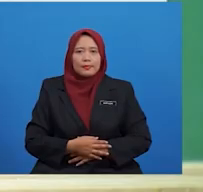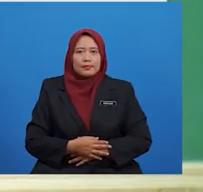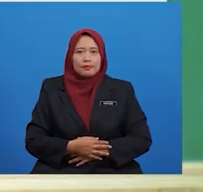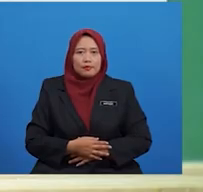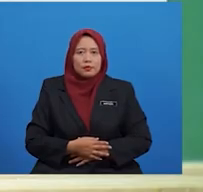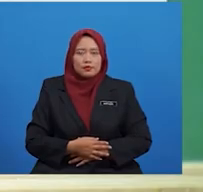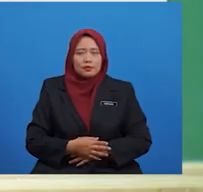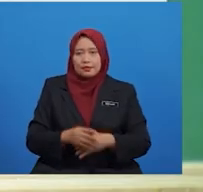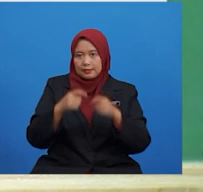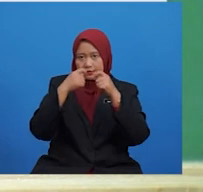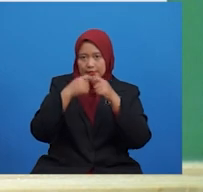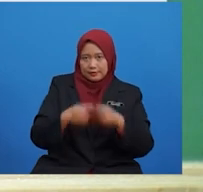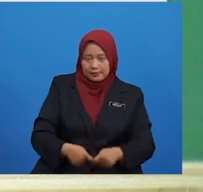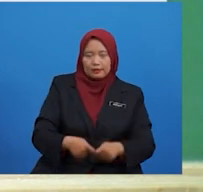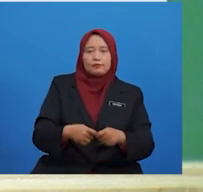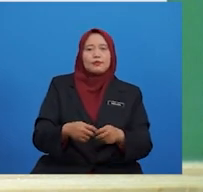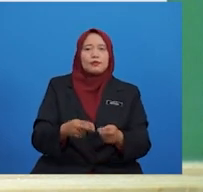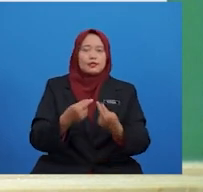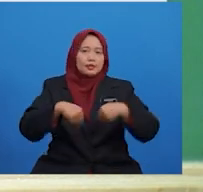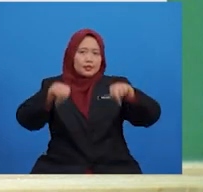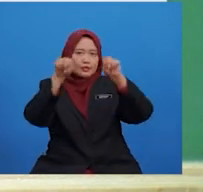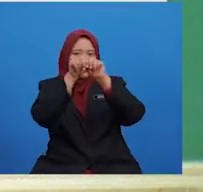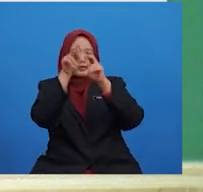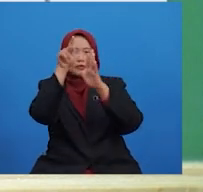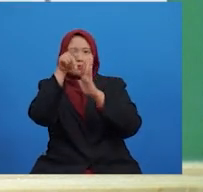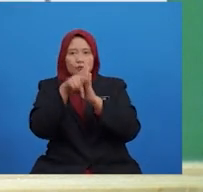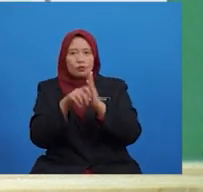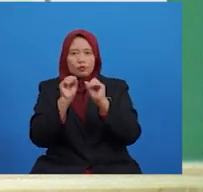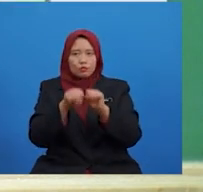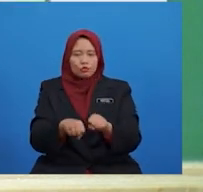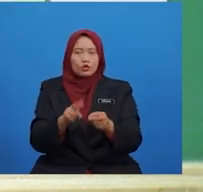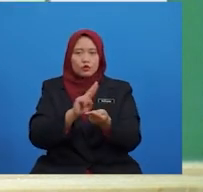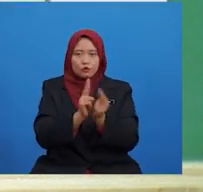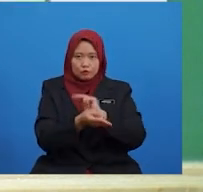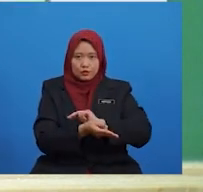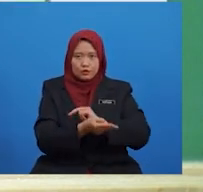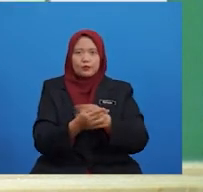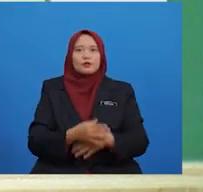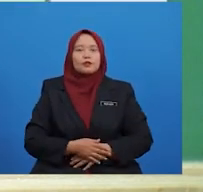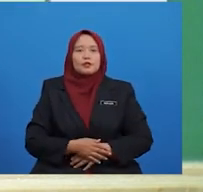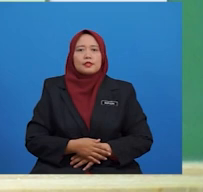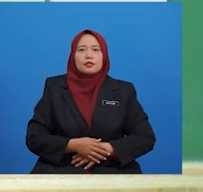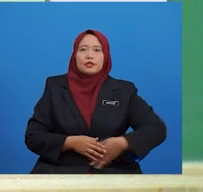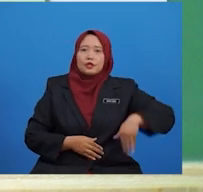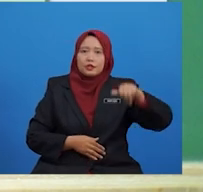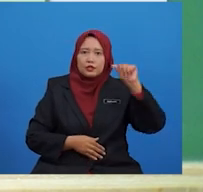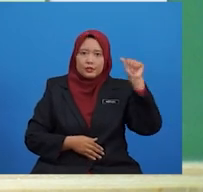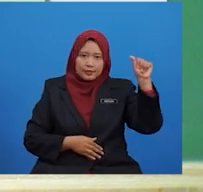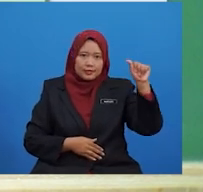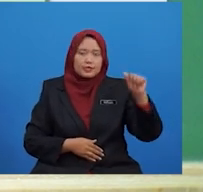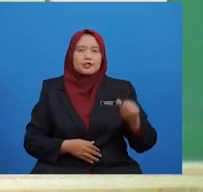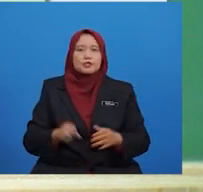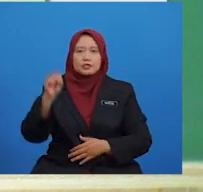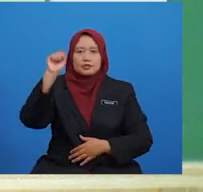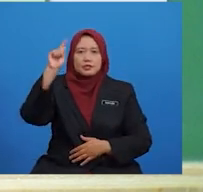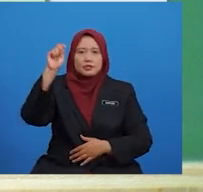Berikut merupakan cadangan jawapan. A. String nama sama dengan Makcik